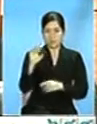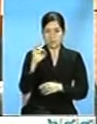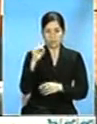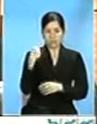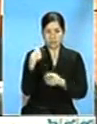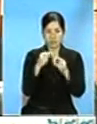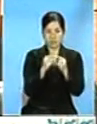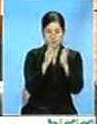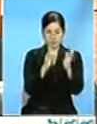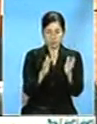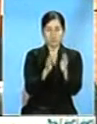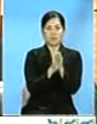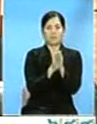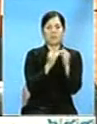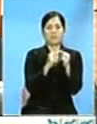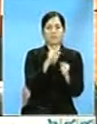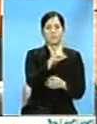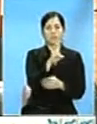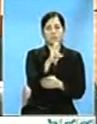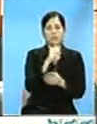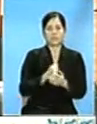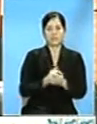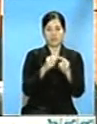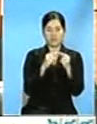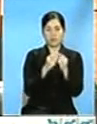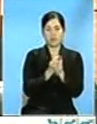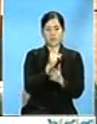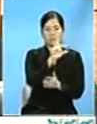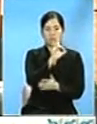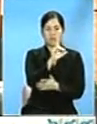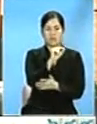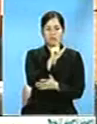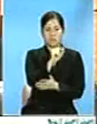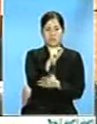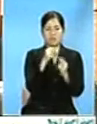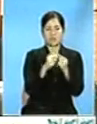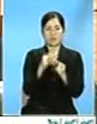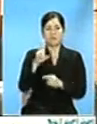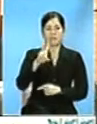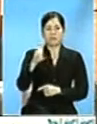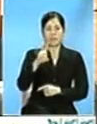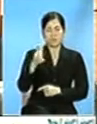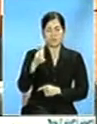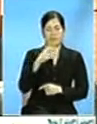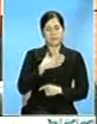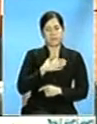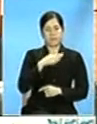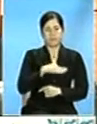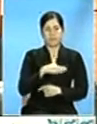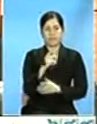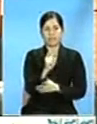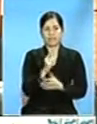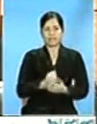แล้วคือ200 3ใน5ก็คือ120นะครับ120กับ200ผมเชื่อว่าเร